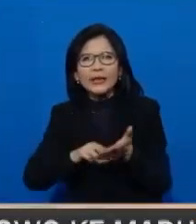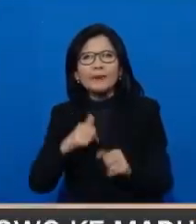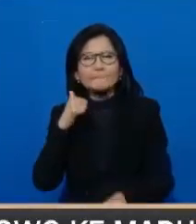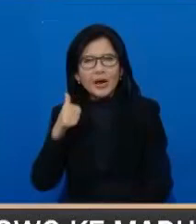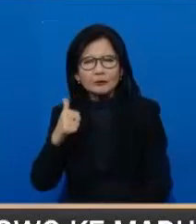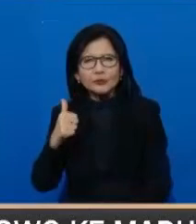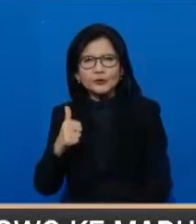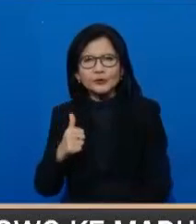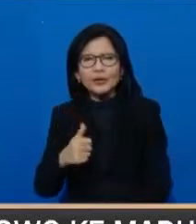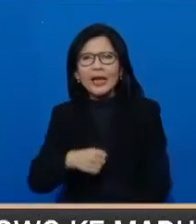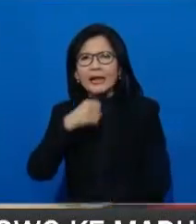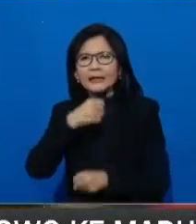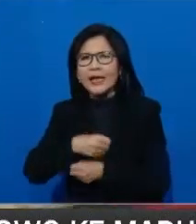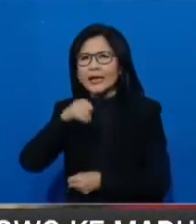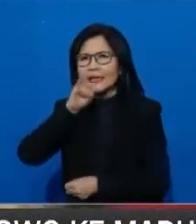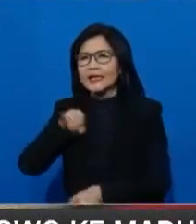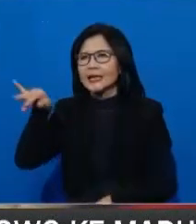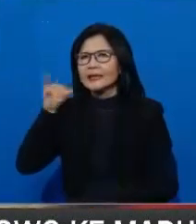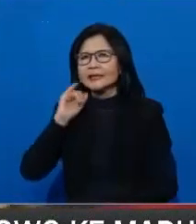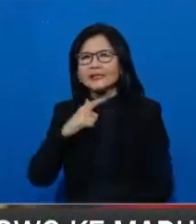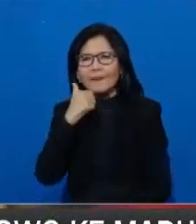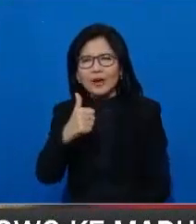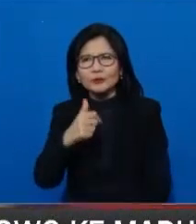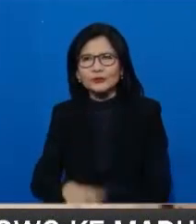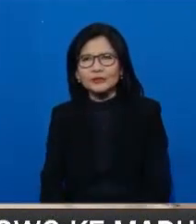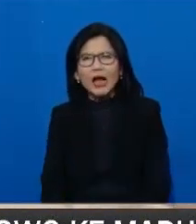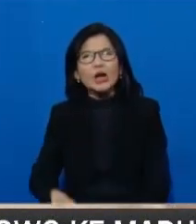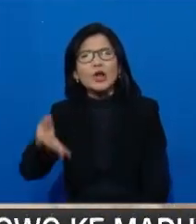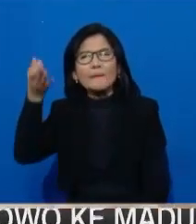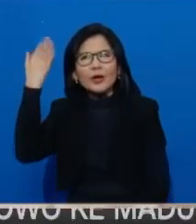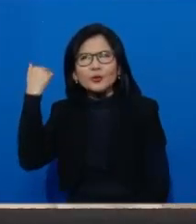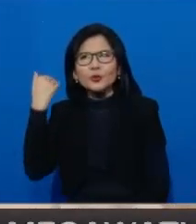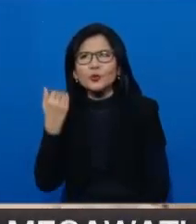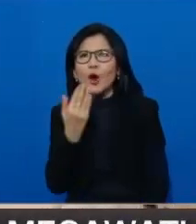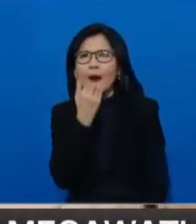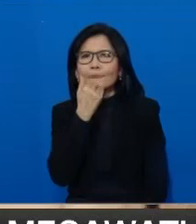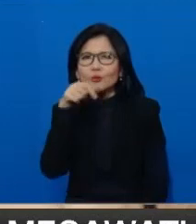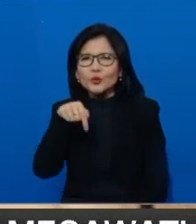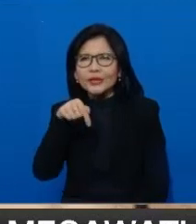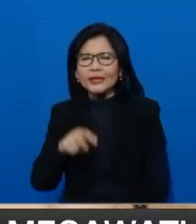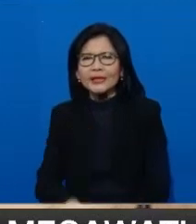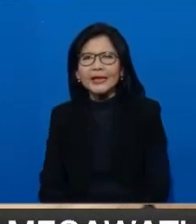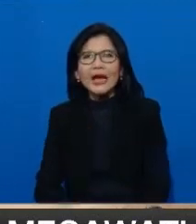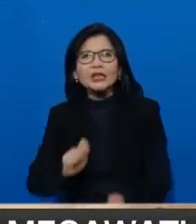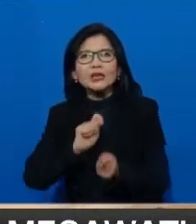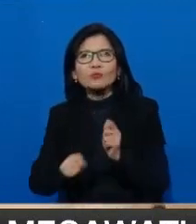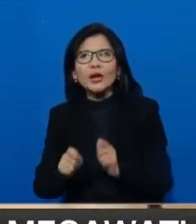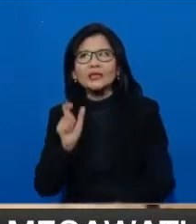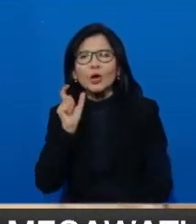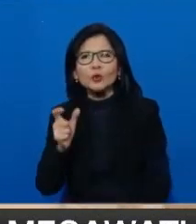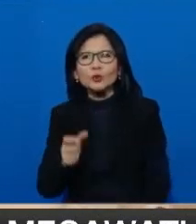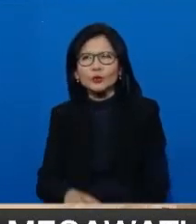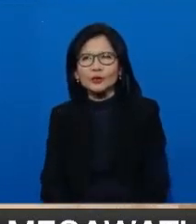berbagai nutrisi yang baik untuk tubuh. Zaman dulu, bulgur itu dibuat untuk pakan kuda